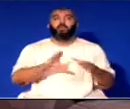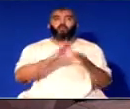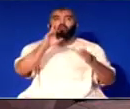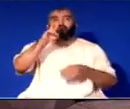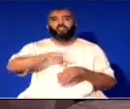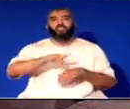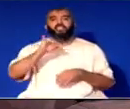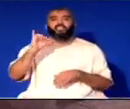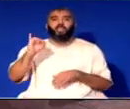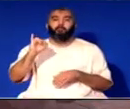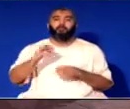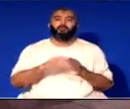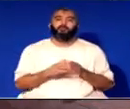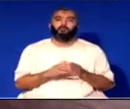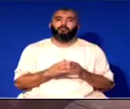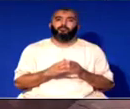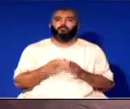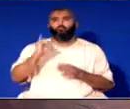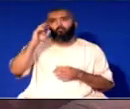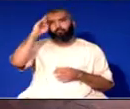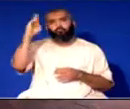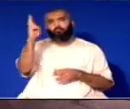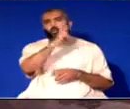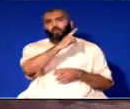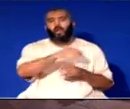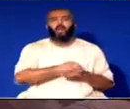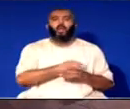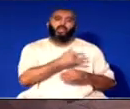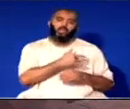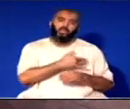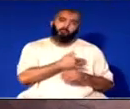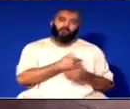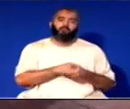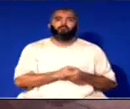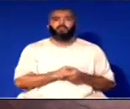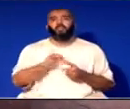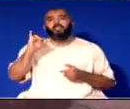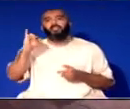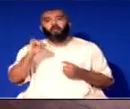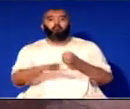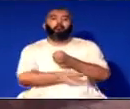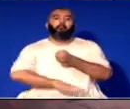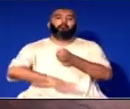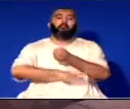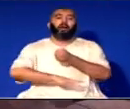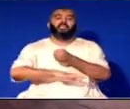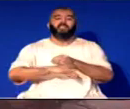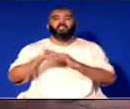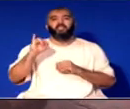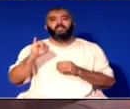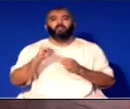لأن لما نتحدث عن الإسلام مطلقا فالإسلام يشمل الإسلام والإيمان، يعني يشمل الأركان، هذه الأركان الإسلام